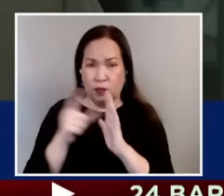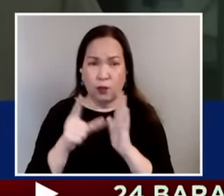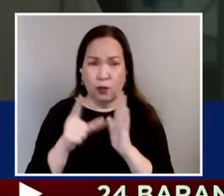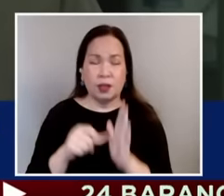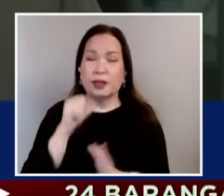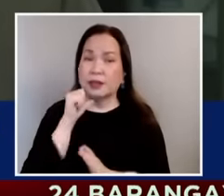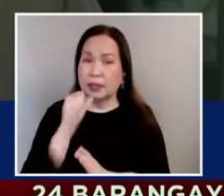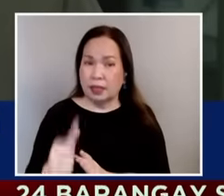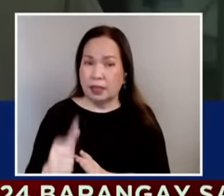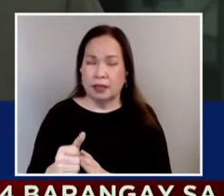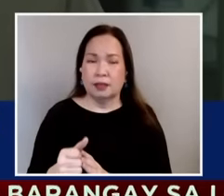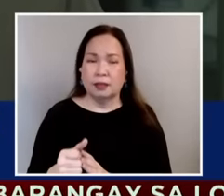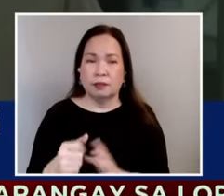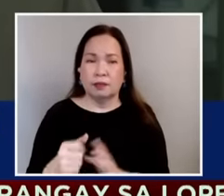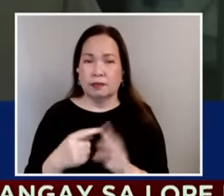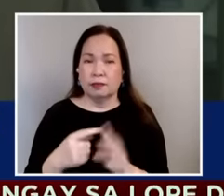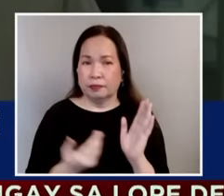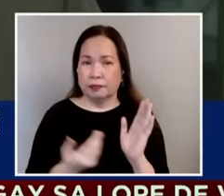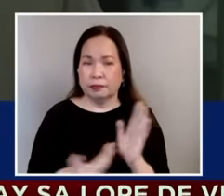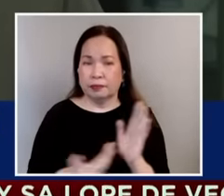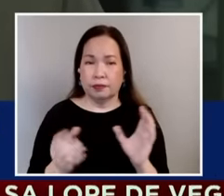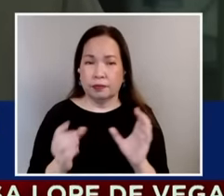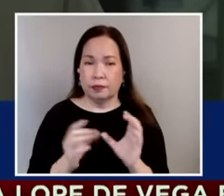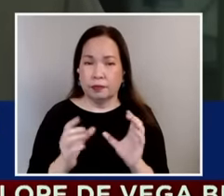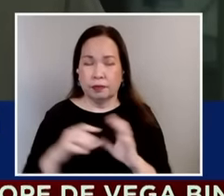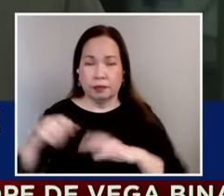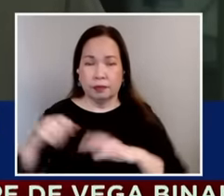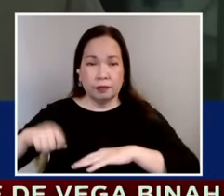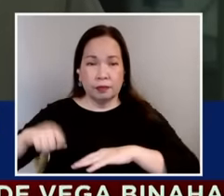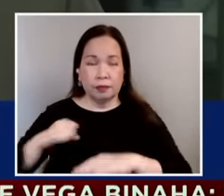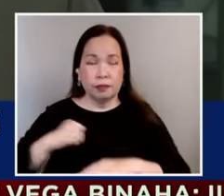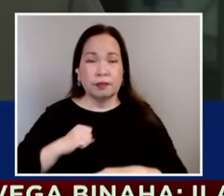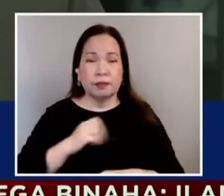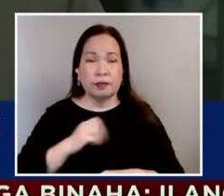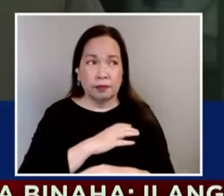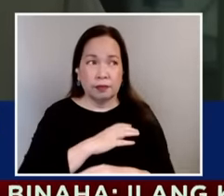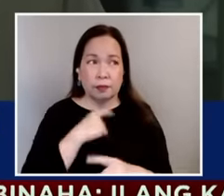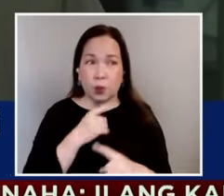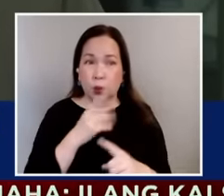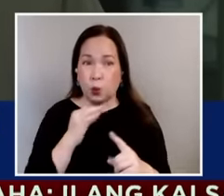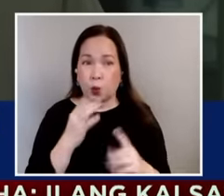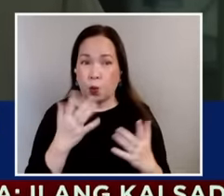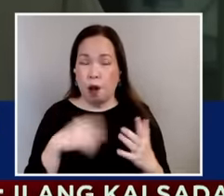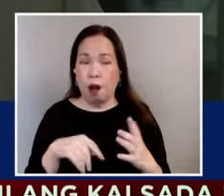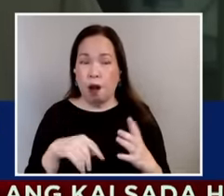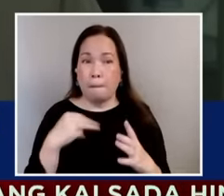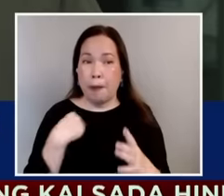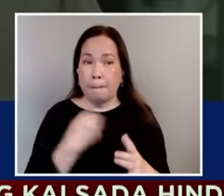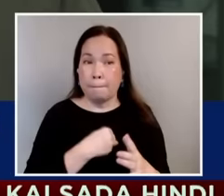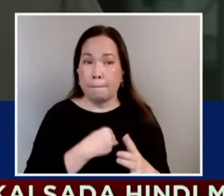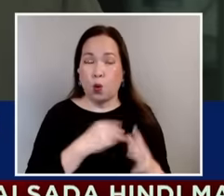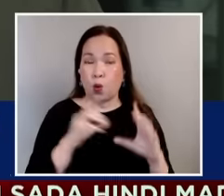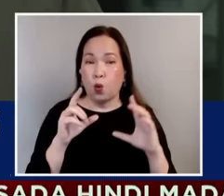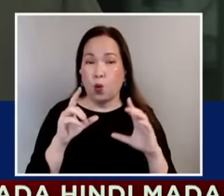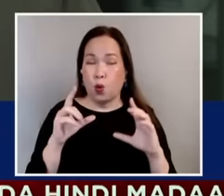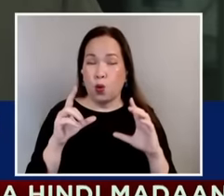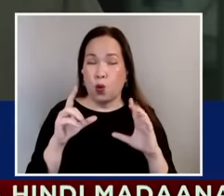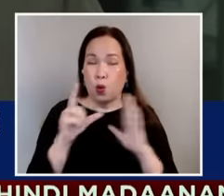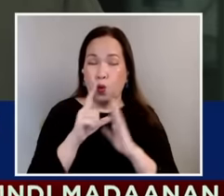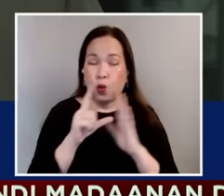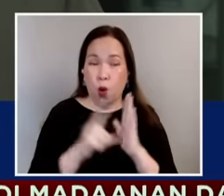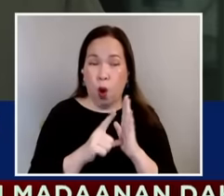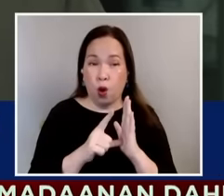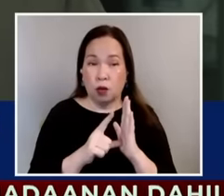evidenced by a certification from the Supreme Court Office of the Bar Confidant na hindi po siya kasama doon